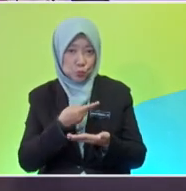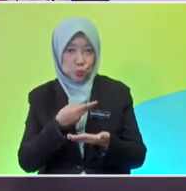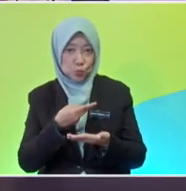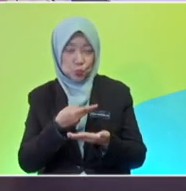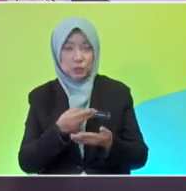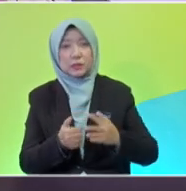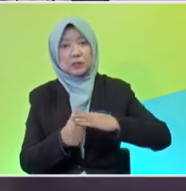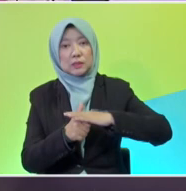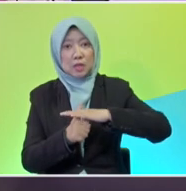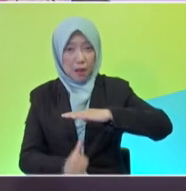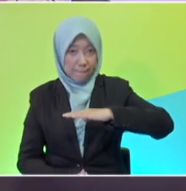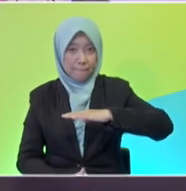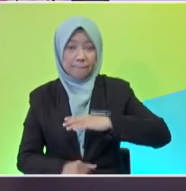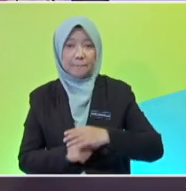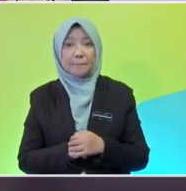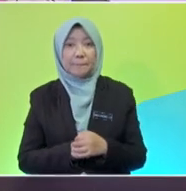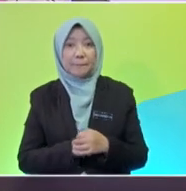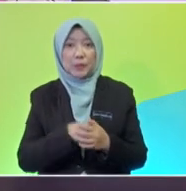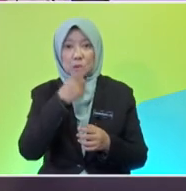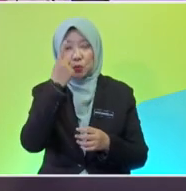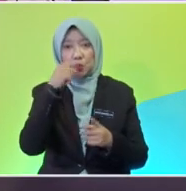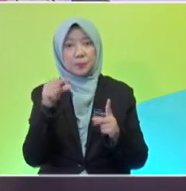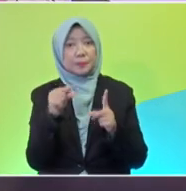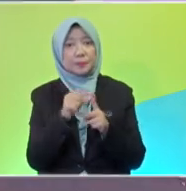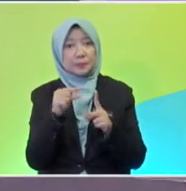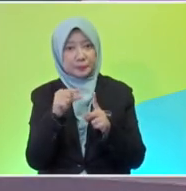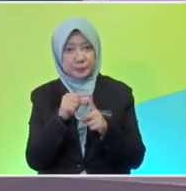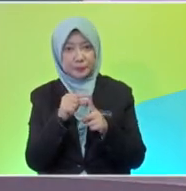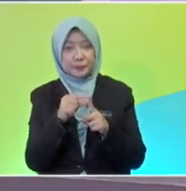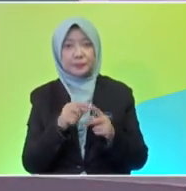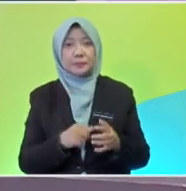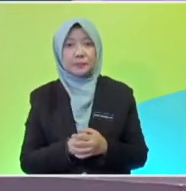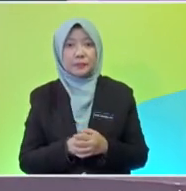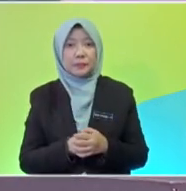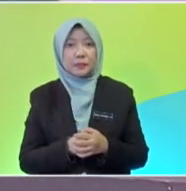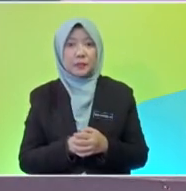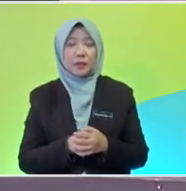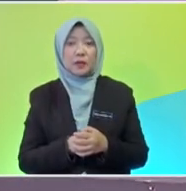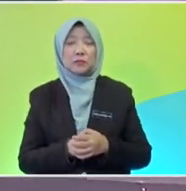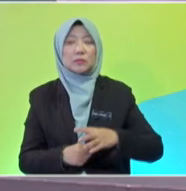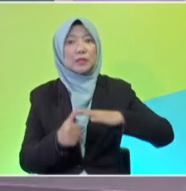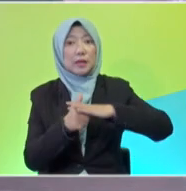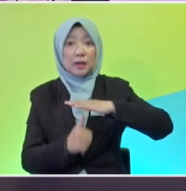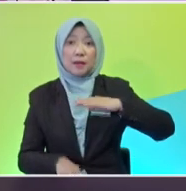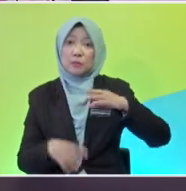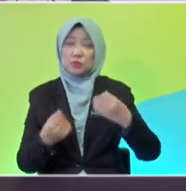tenggelam dan juga untuk perkataannya di sini tenggelam dan selesai